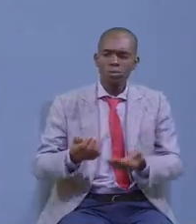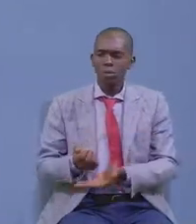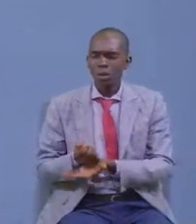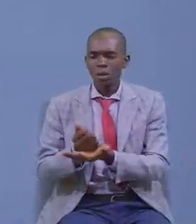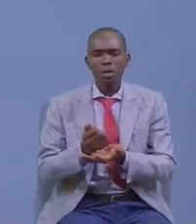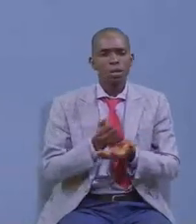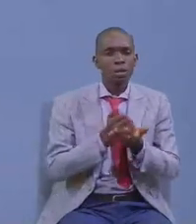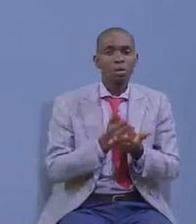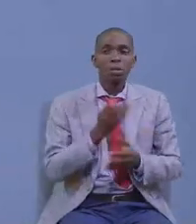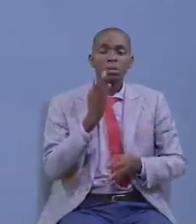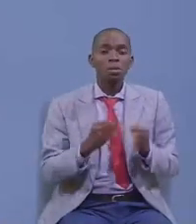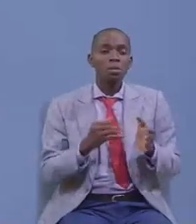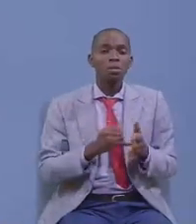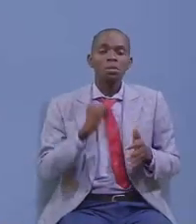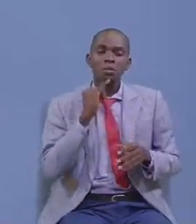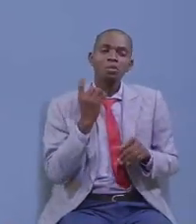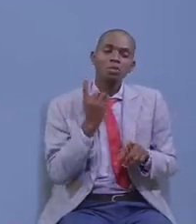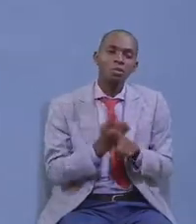même si c'est un sourire que tu veux donner,